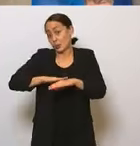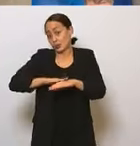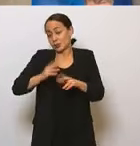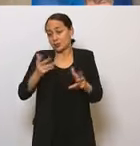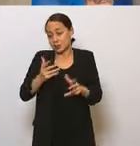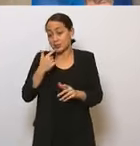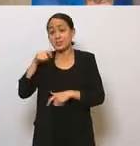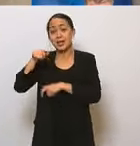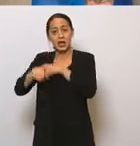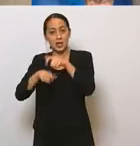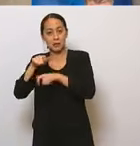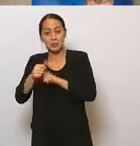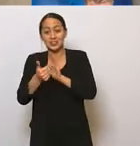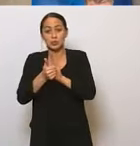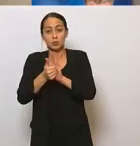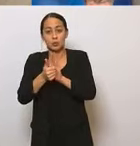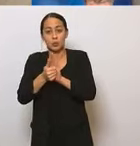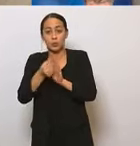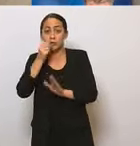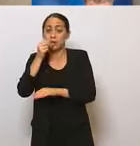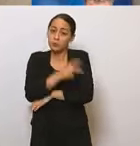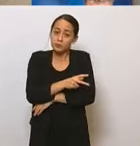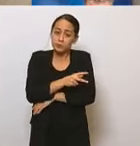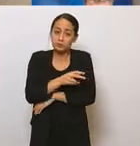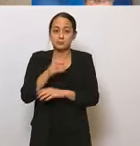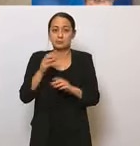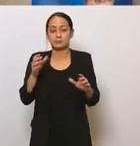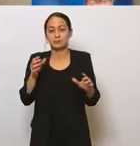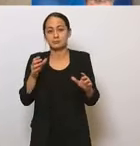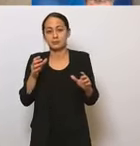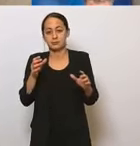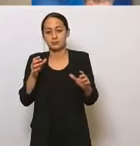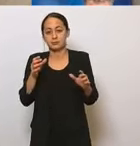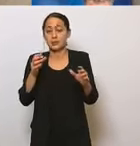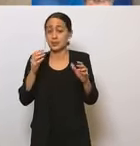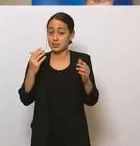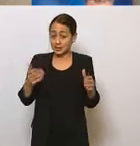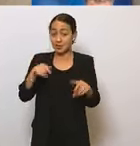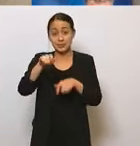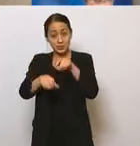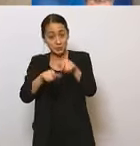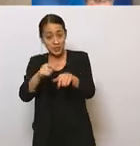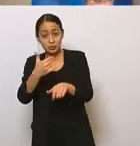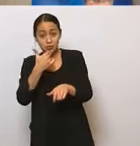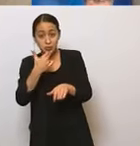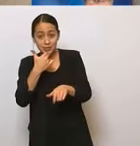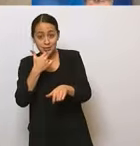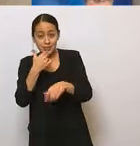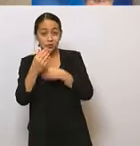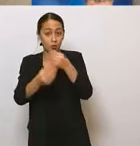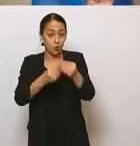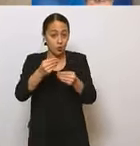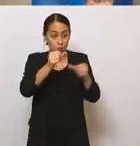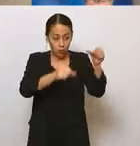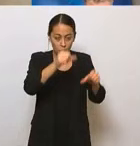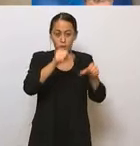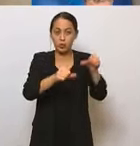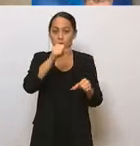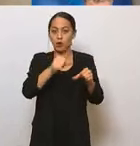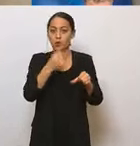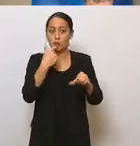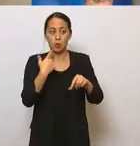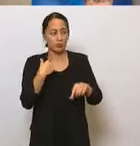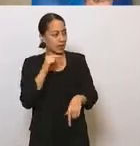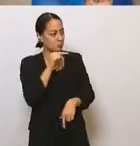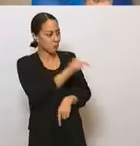d'alerte. Aujourd'hui, les lanceurs d'alerte, les whistleblowers, peuvent être les utilisateurs, les concurrents. Je pense qu'une association comme